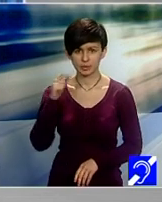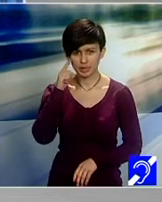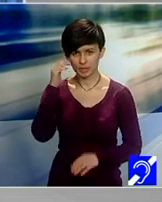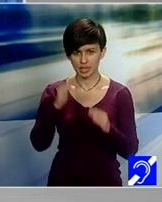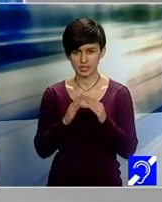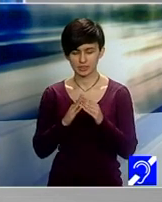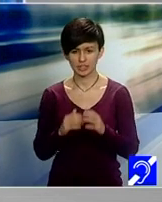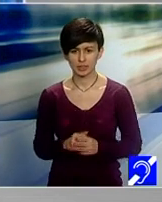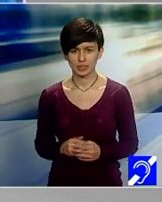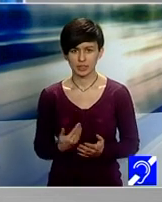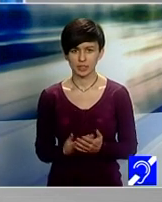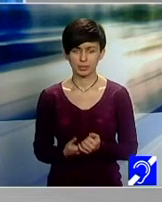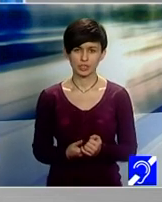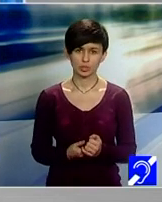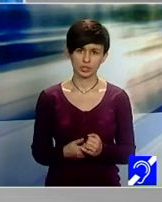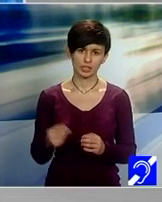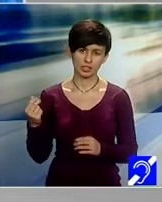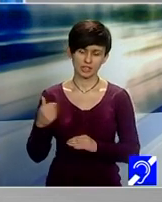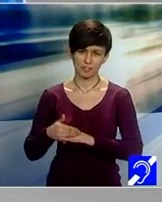mare problemă. Dar la Prima Casă